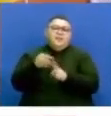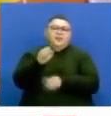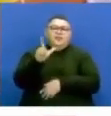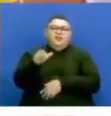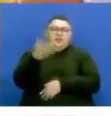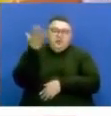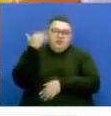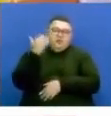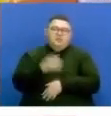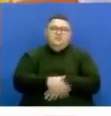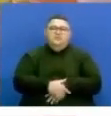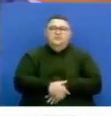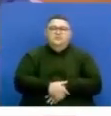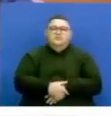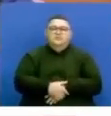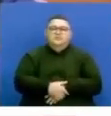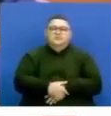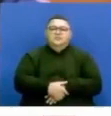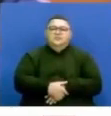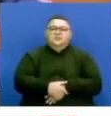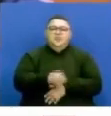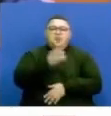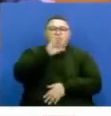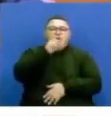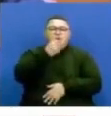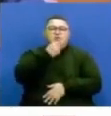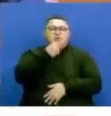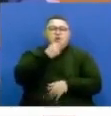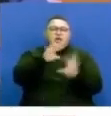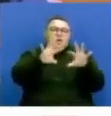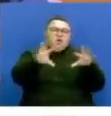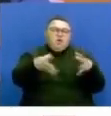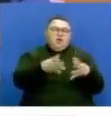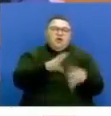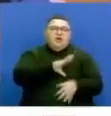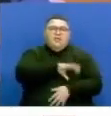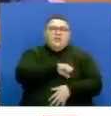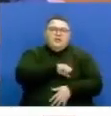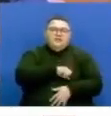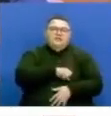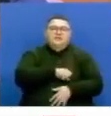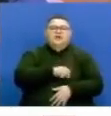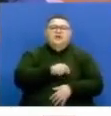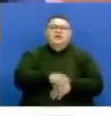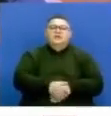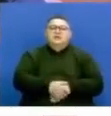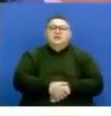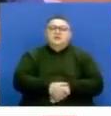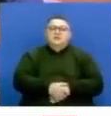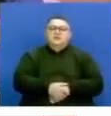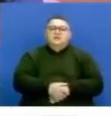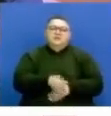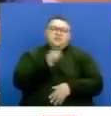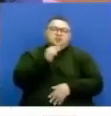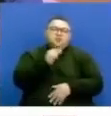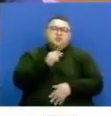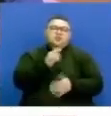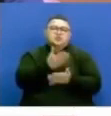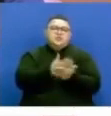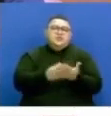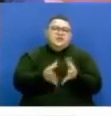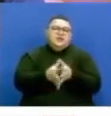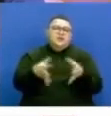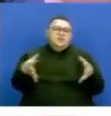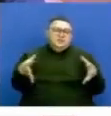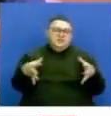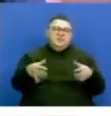yang membahas ataupun membahas terkait keanggotaan Palestina sebagai anggota PBB, meskipun sebagian besar anggota Dewan Keamanan